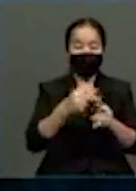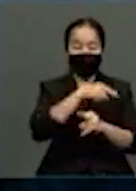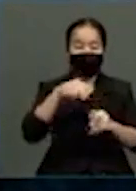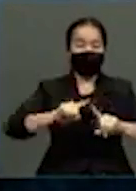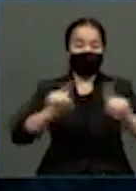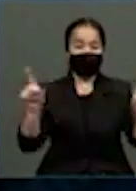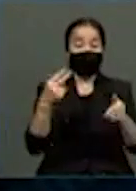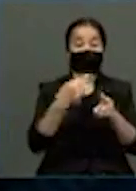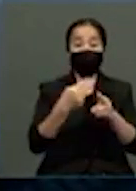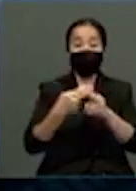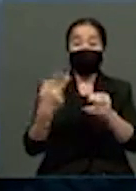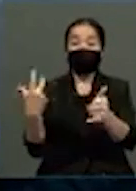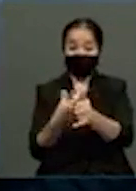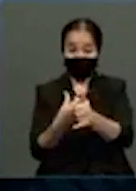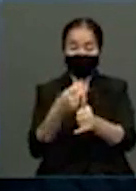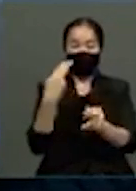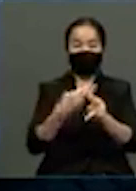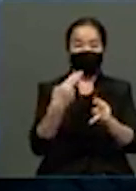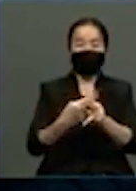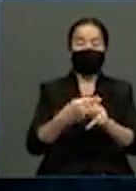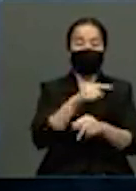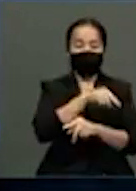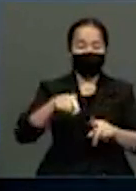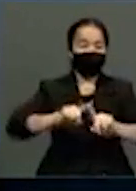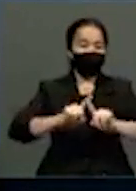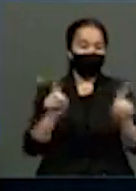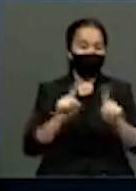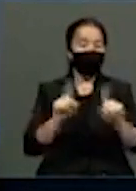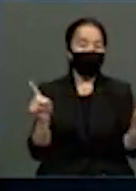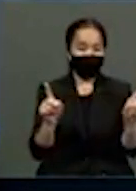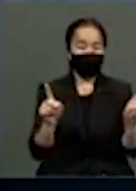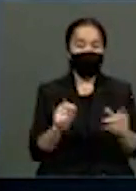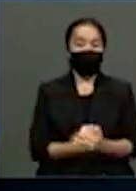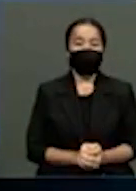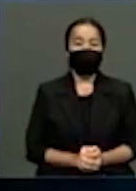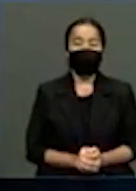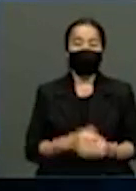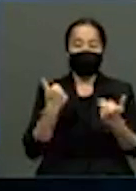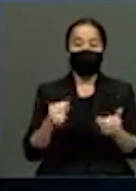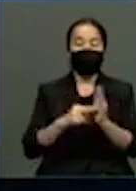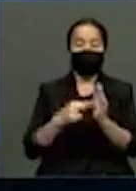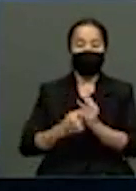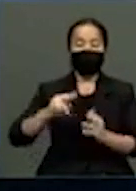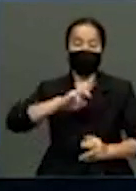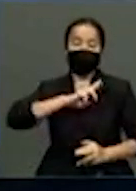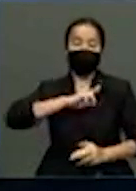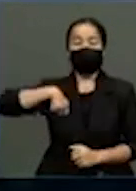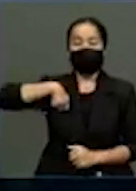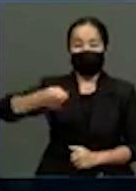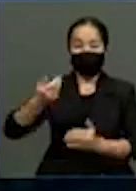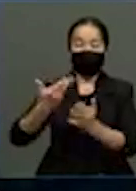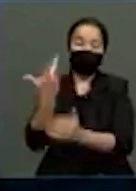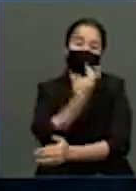ครัฐจัดให้นะครับก็ดำเนินการสามารถที่จะทำให้เกิดภาพนี้ได้แล้วนะครับนี่ก็คือสิ่งที่เกิดขึ้นมานะ